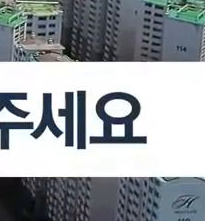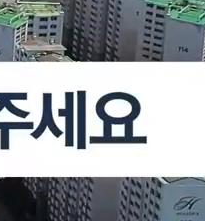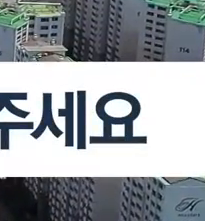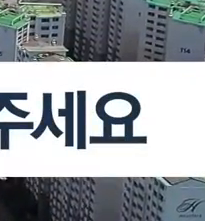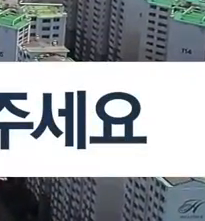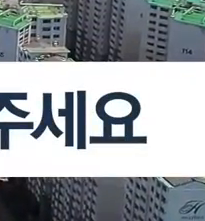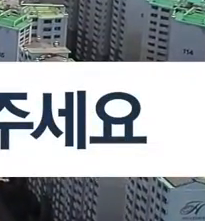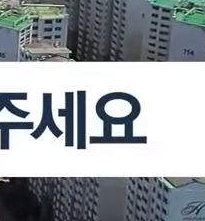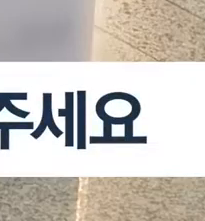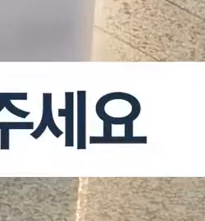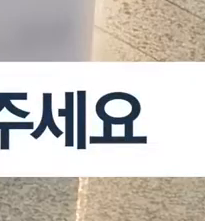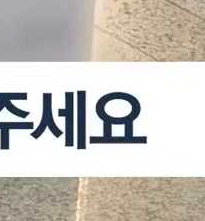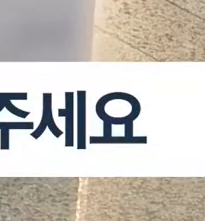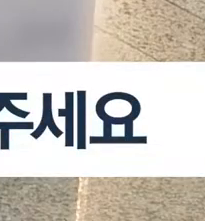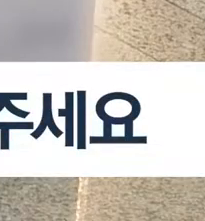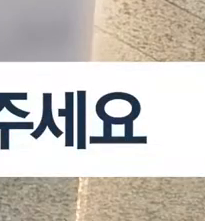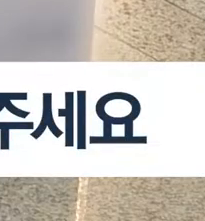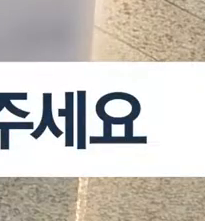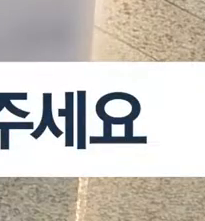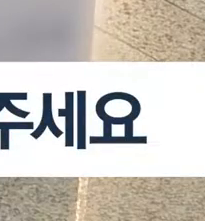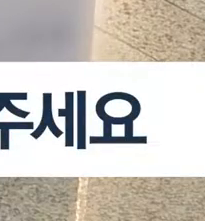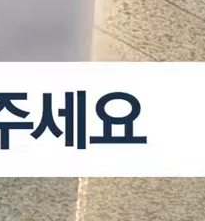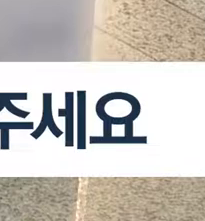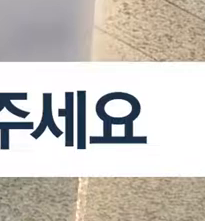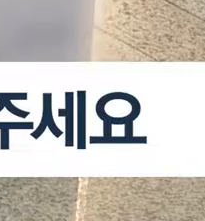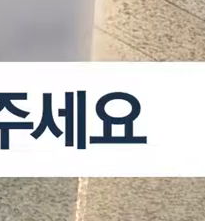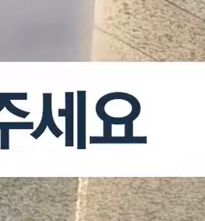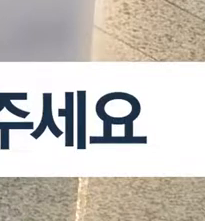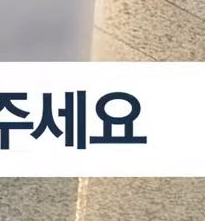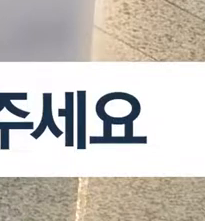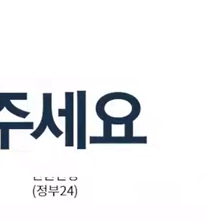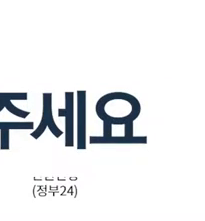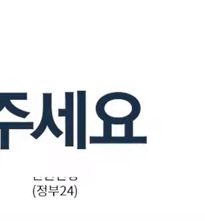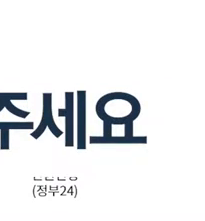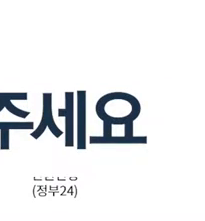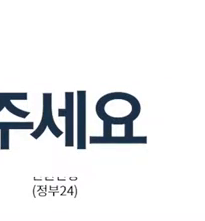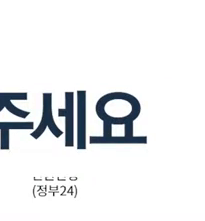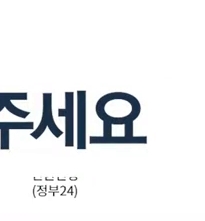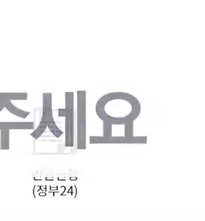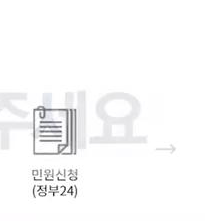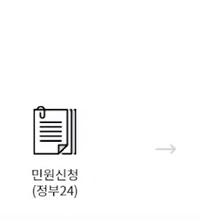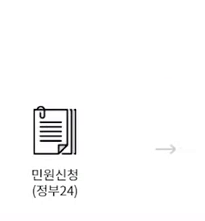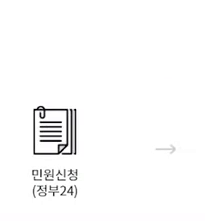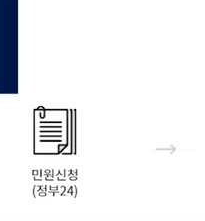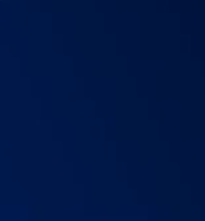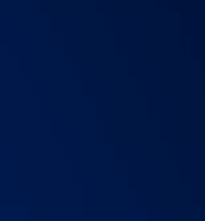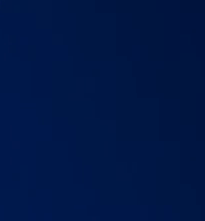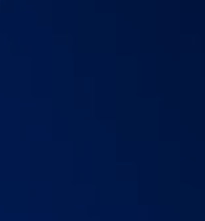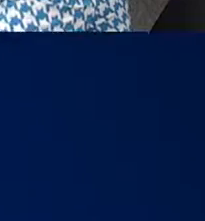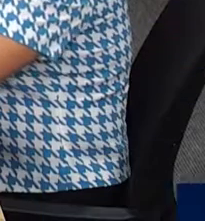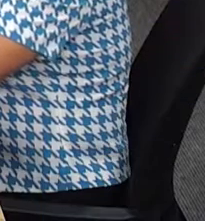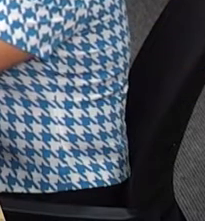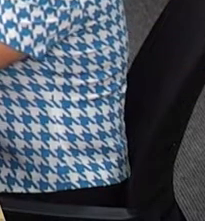강서구가 오는 8월 26일까지 제26회 강서 구민상 후보자를 추천받습니다.